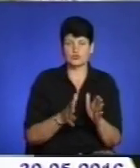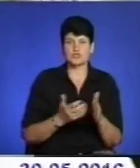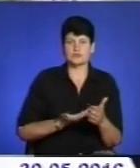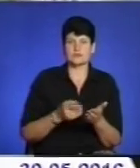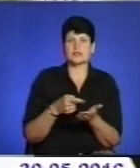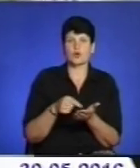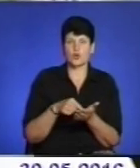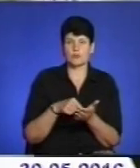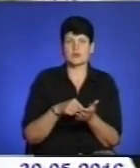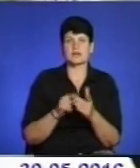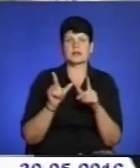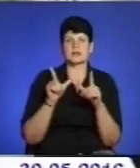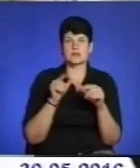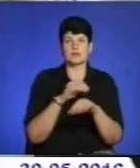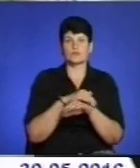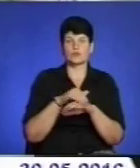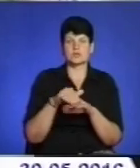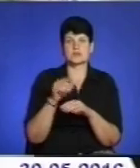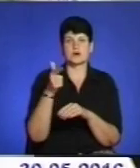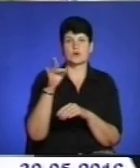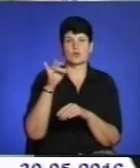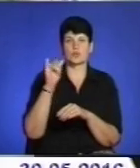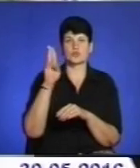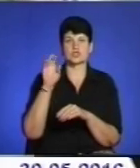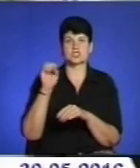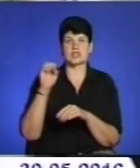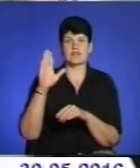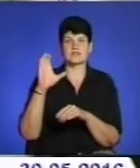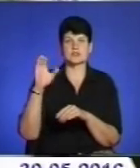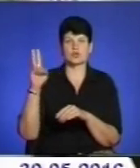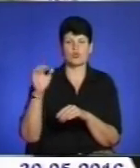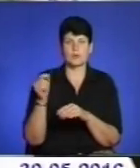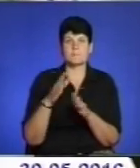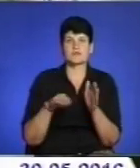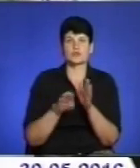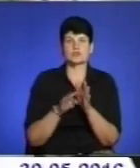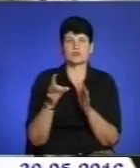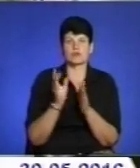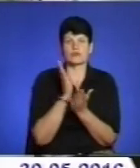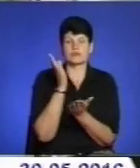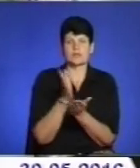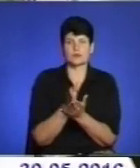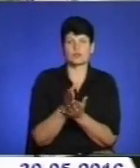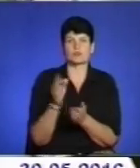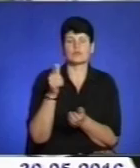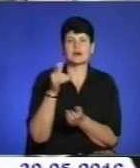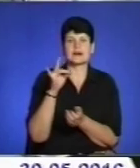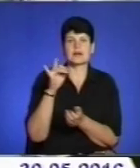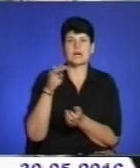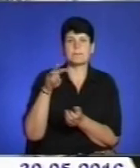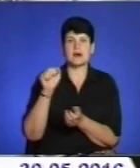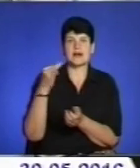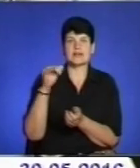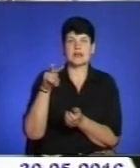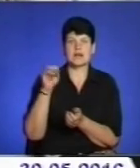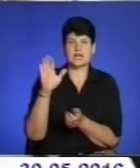місті Скала по вулиці Грушевського Підволочиського району в напрямку міста Грималів Гусятинського району, допустила наїзд